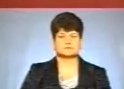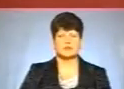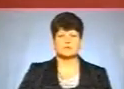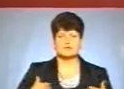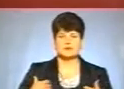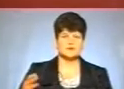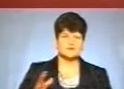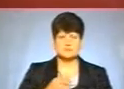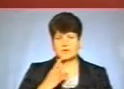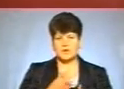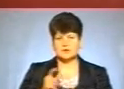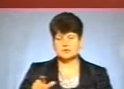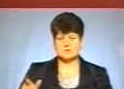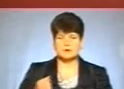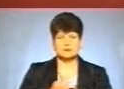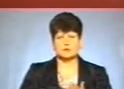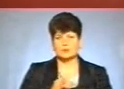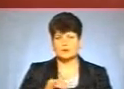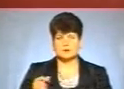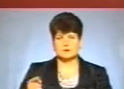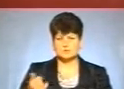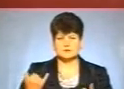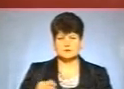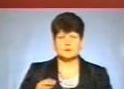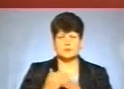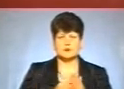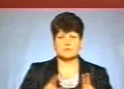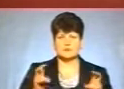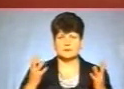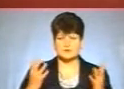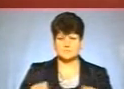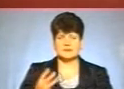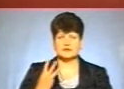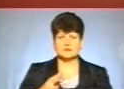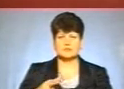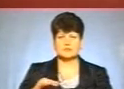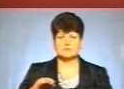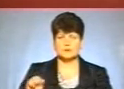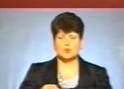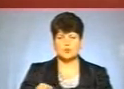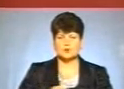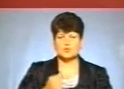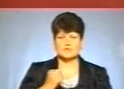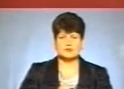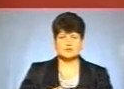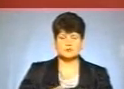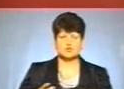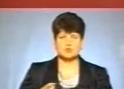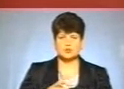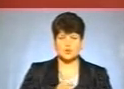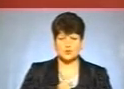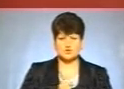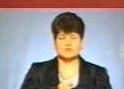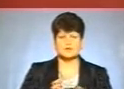Мої вітання всім глядачам телеканалу ЮА Тернопіль. В ефірі програма «Тема дня». 3 листопада уряд ухвалив рішення про скорочення граничної